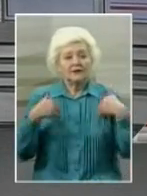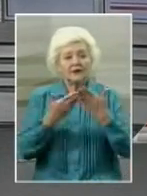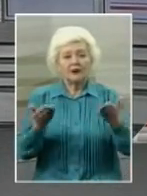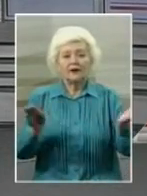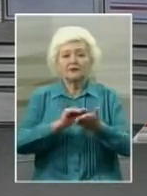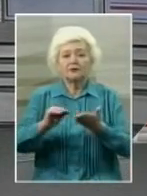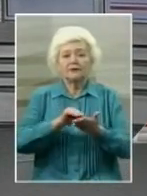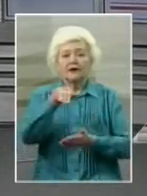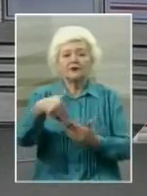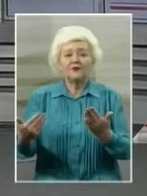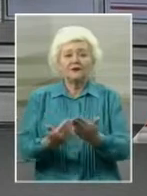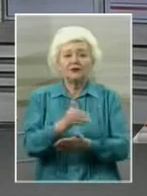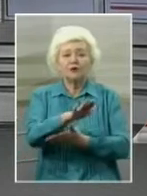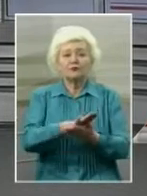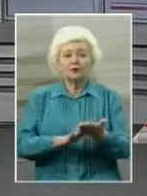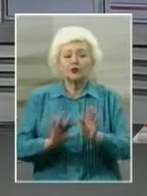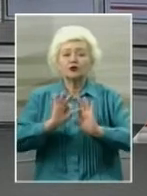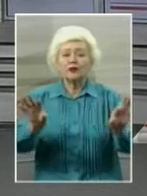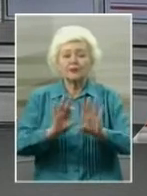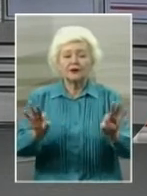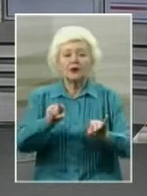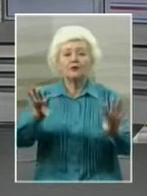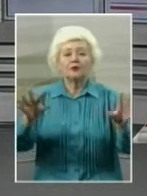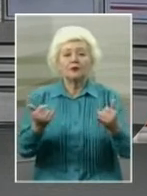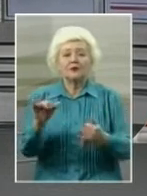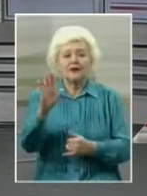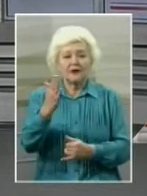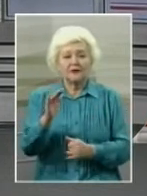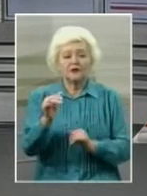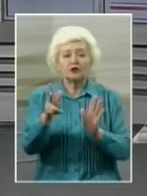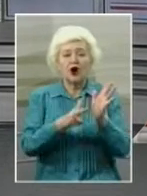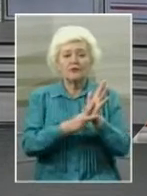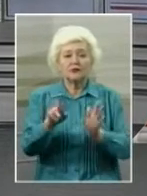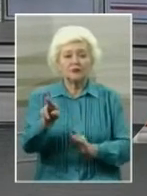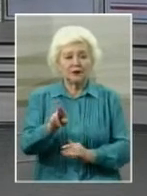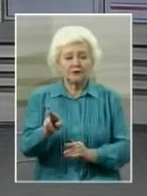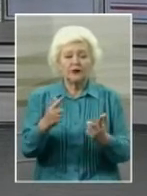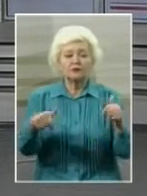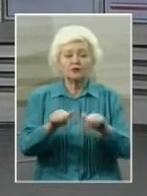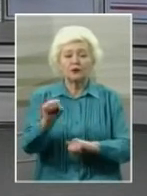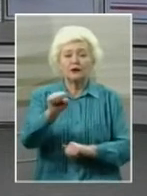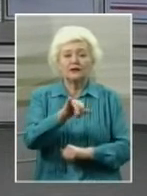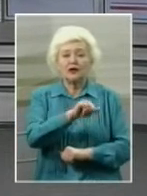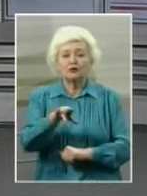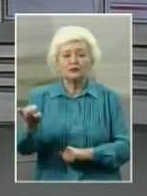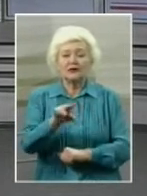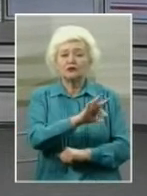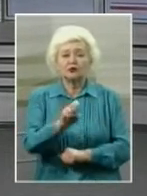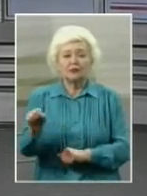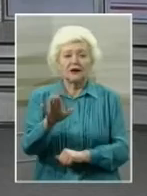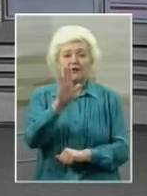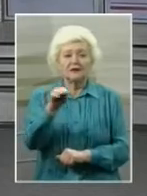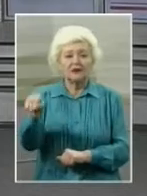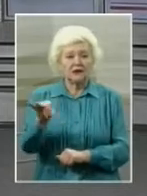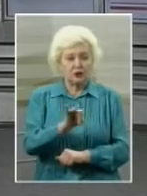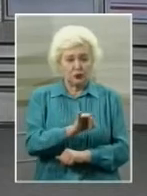Вітаю вас, кореспонденти Таврійських новин продовжують інформувати вас про події вівторка, 8 січня. В студії Андрій Усов, сурдопереклад